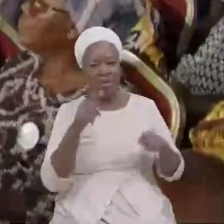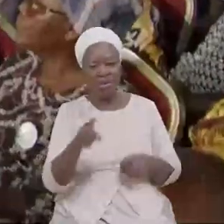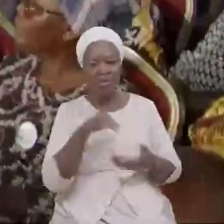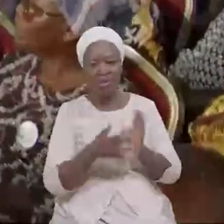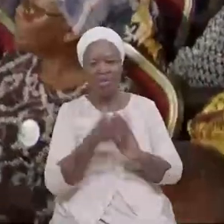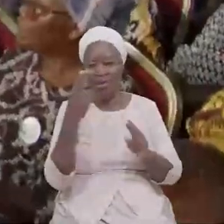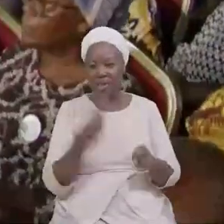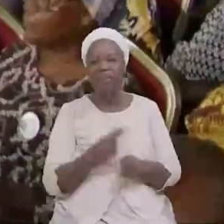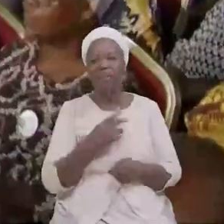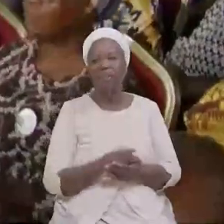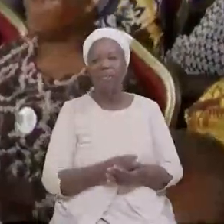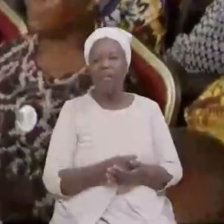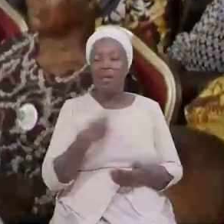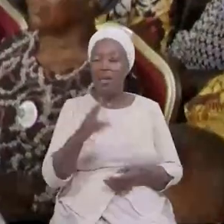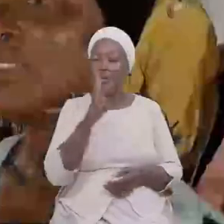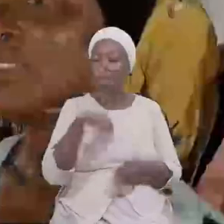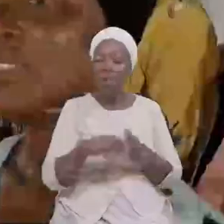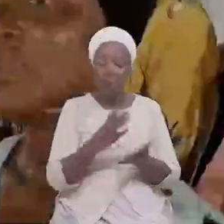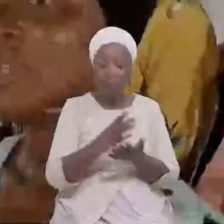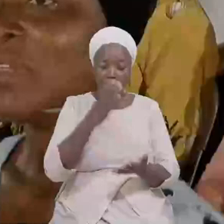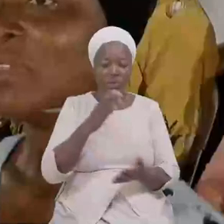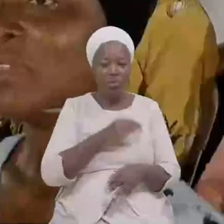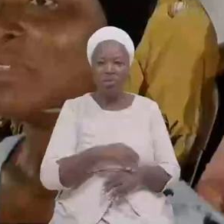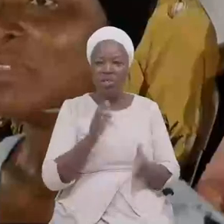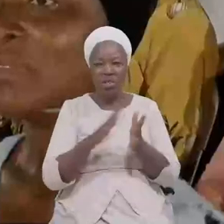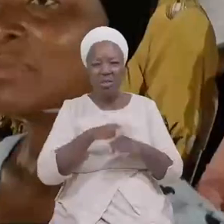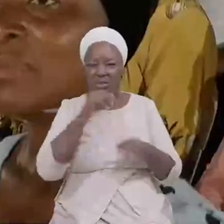L'eau de la bouteille, il n'a pas besoin de cette eau pour te guérir.